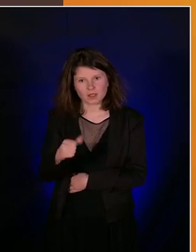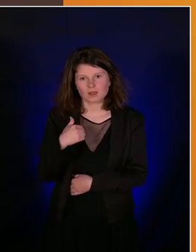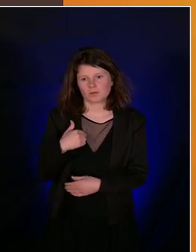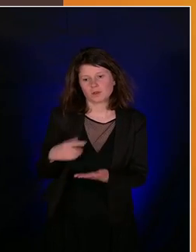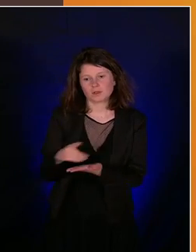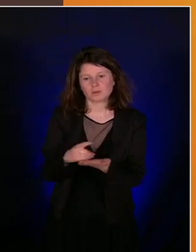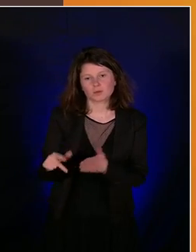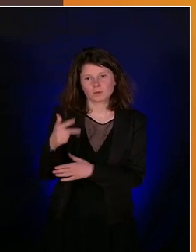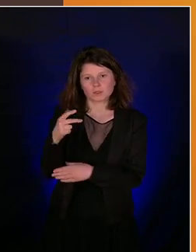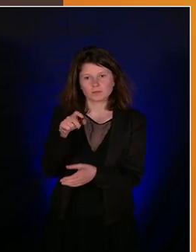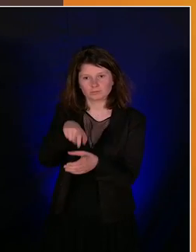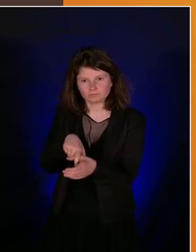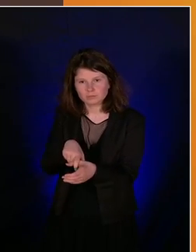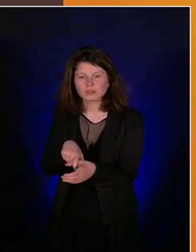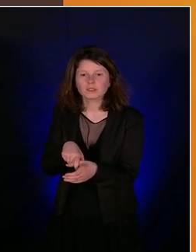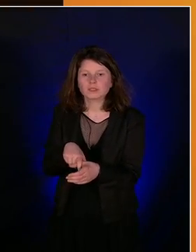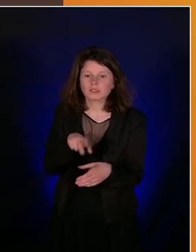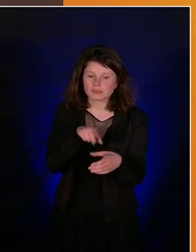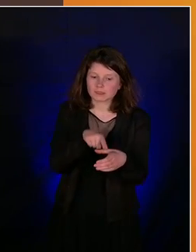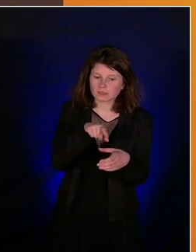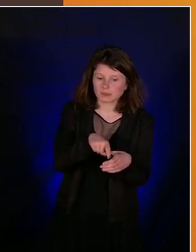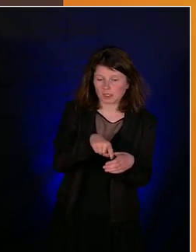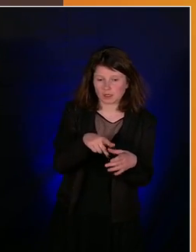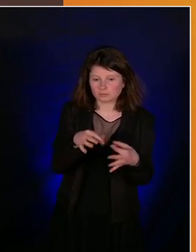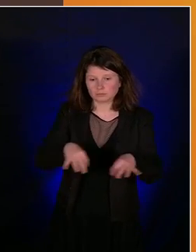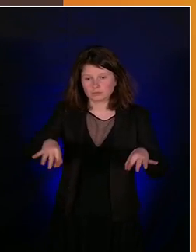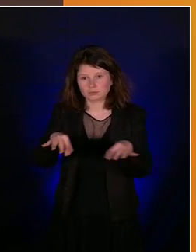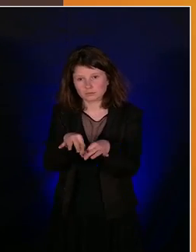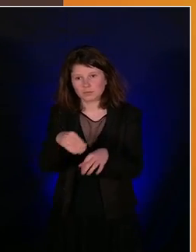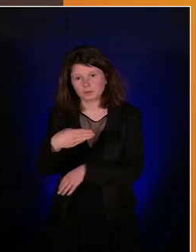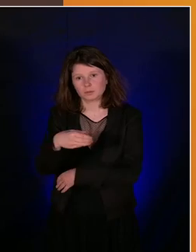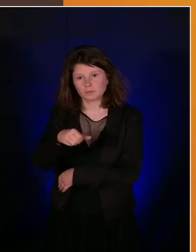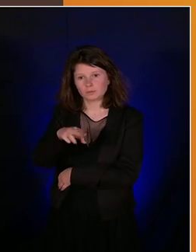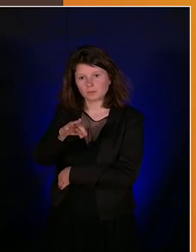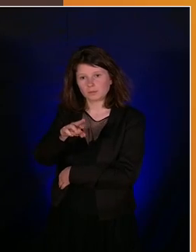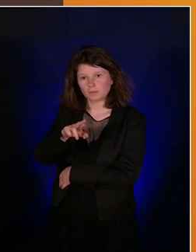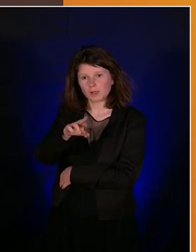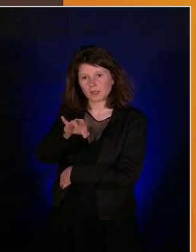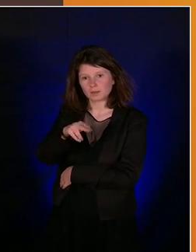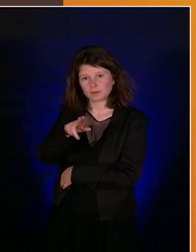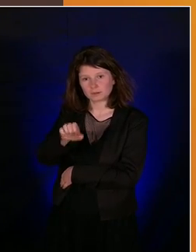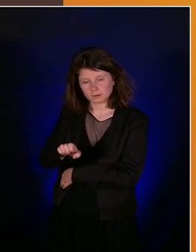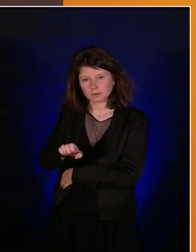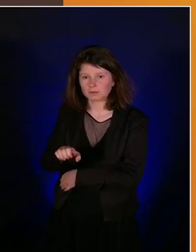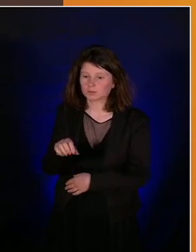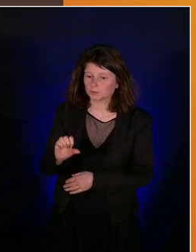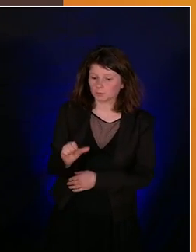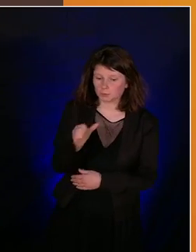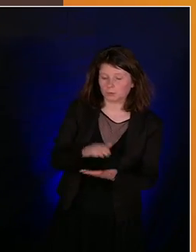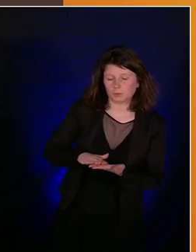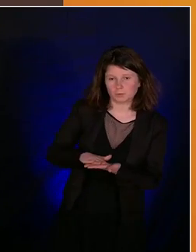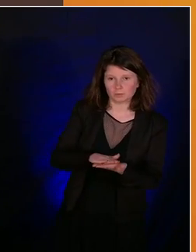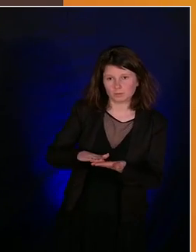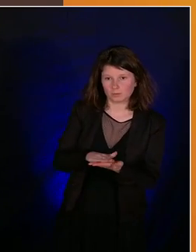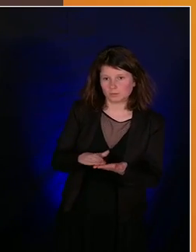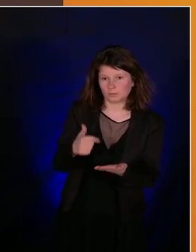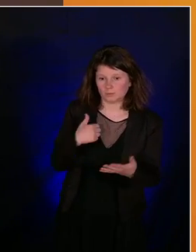publics mon syndicat c'est les territoriaux de martig euh donc d'abord et ça va faire rigoler ma délégation mais je m'excuse parce que j'aurais voulu ne